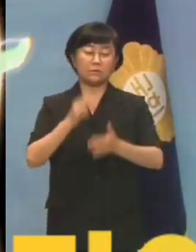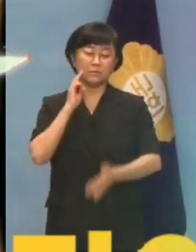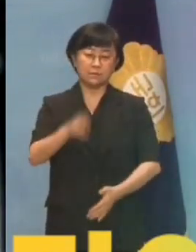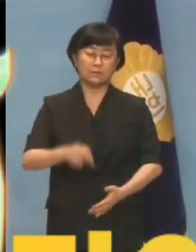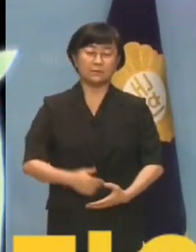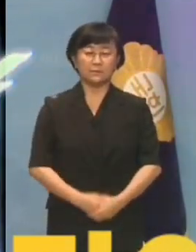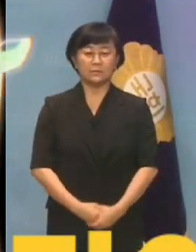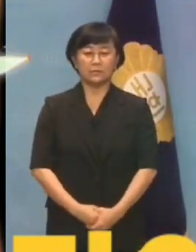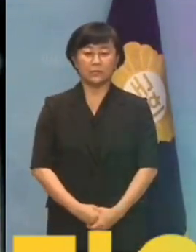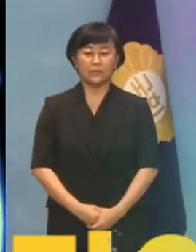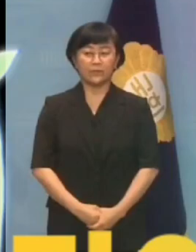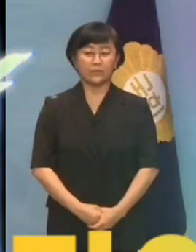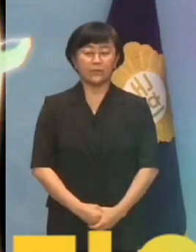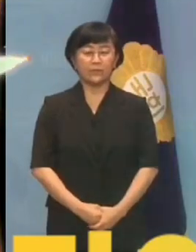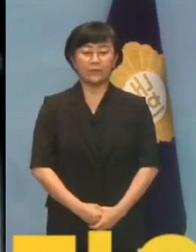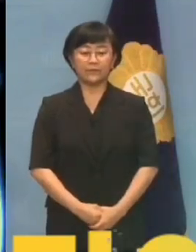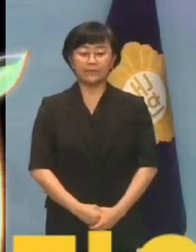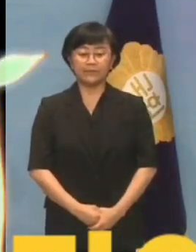정도가 있습니다.